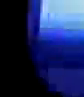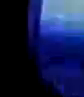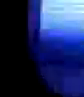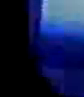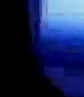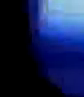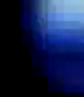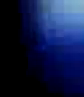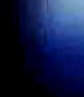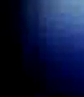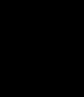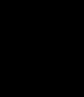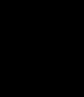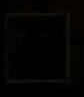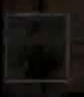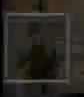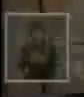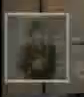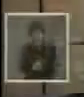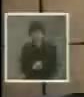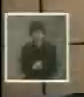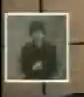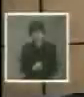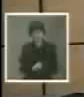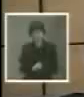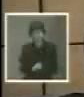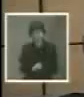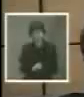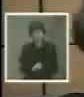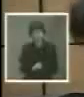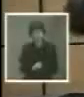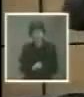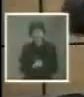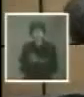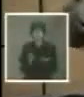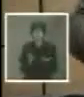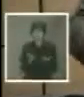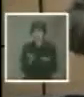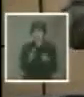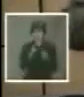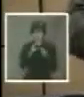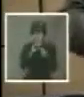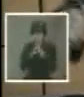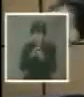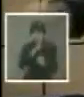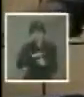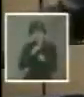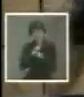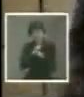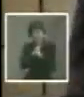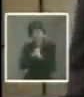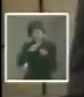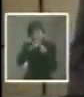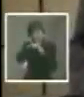วหลายครั้ง ต่อมาครับท่านประธานที่เคารพเพราะฉะนั้นเหตุการณ์มันจึงพัฒนากันไปอย่